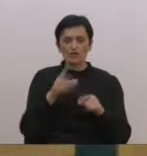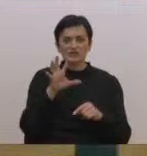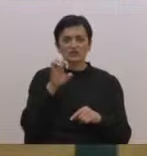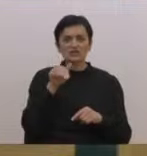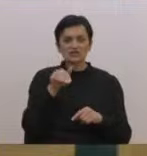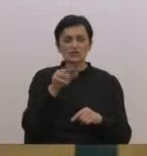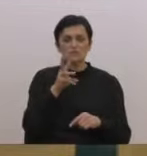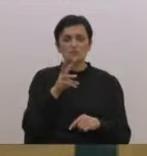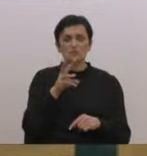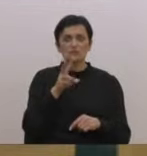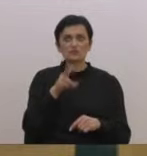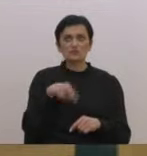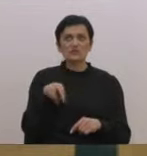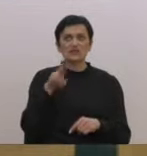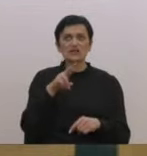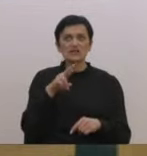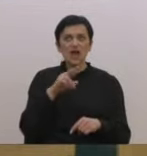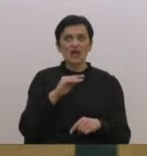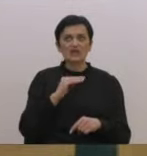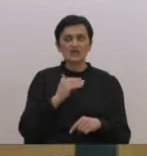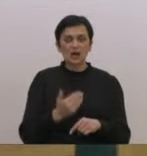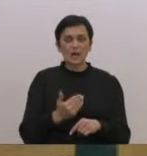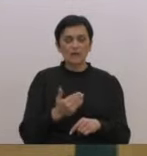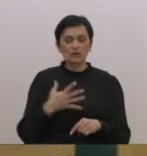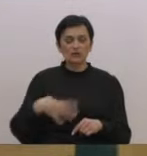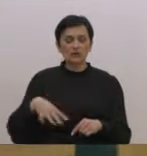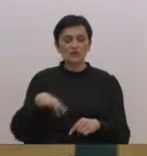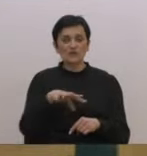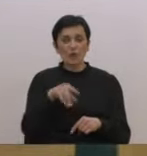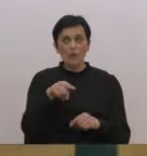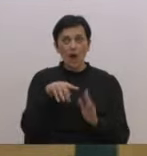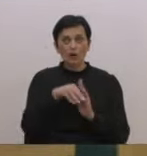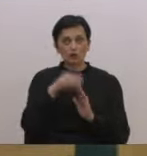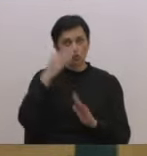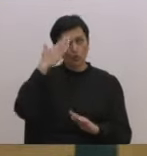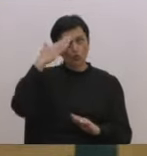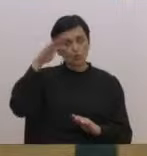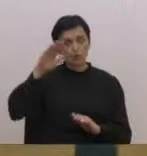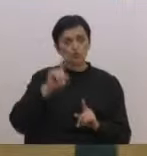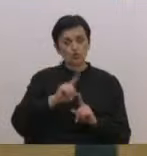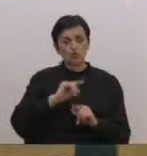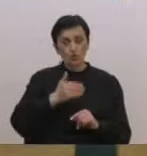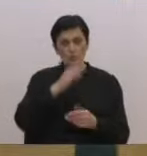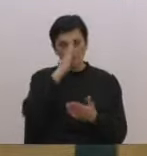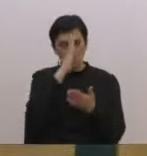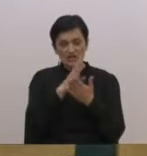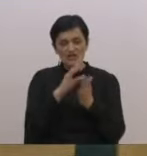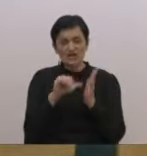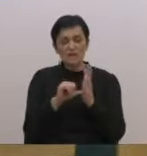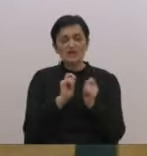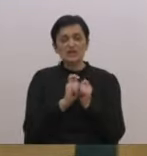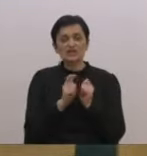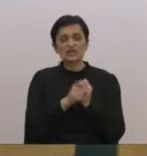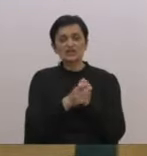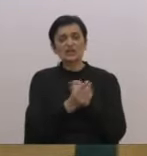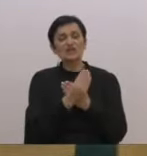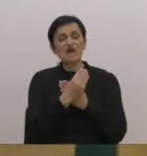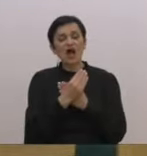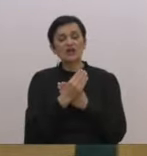9 მილიარდი კაპიტალი მოიზიდა ქვეყანაში. მათ შორის უცხოური კაპიტალიც, აი პირდაპირ ინვესტიციებზე რო გვაკრიტიკებდით